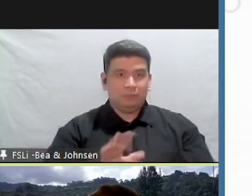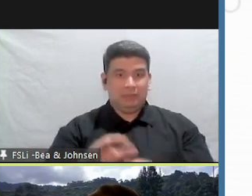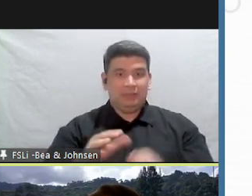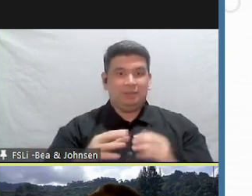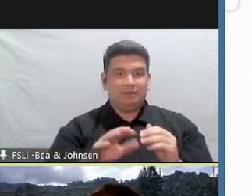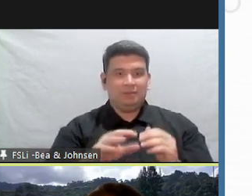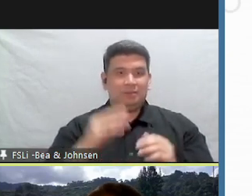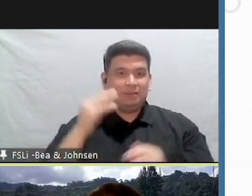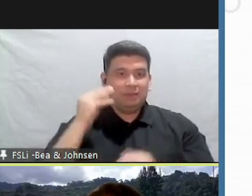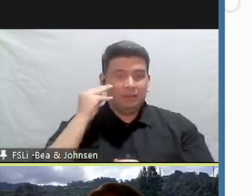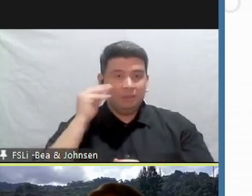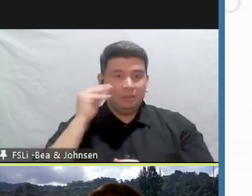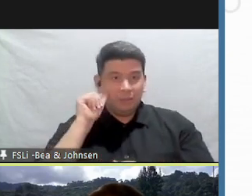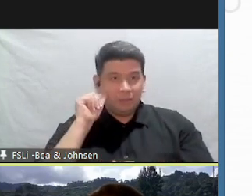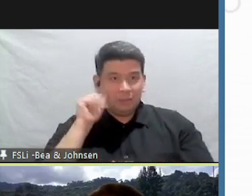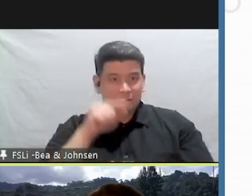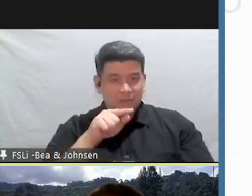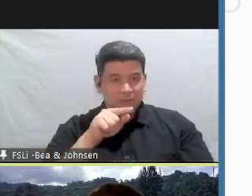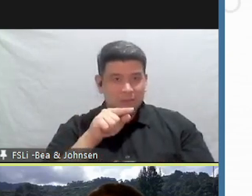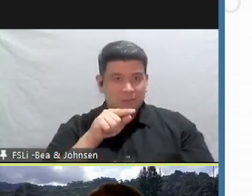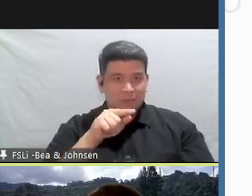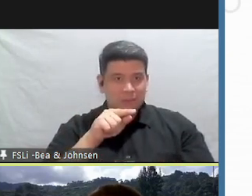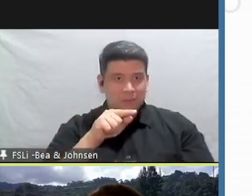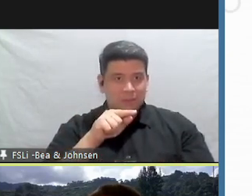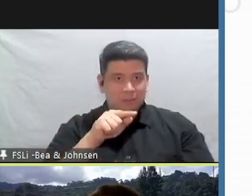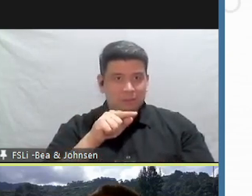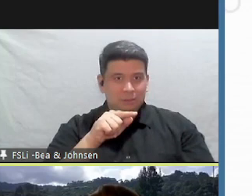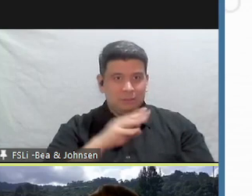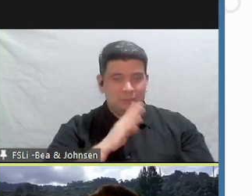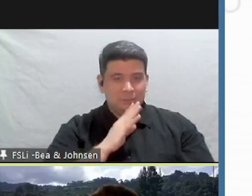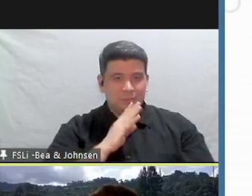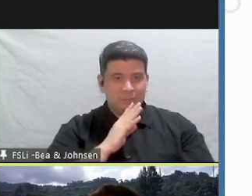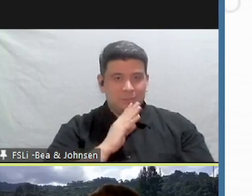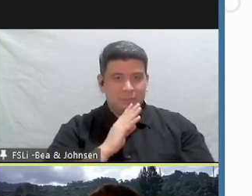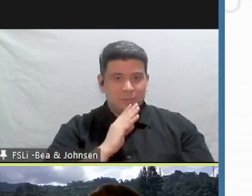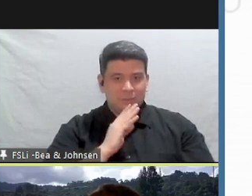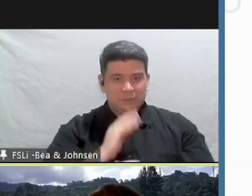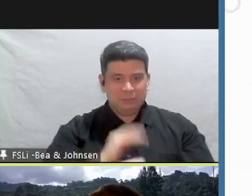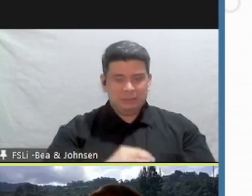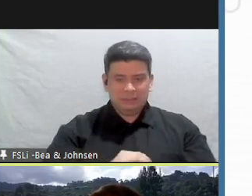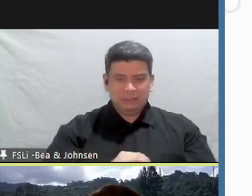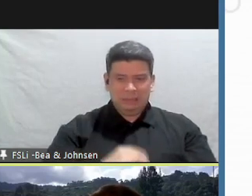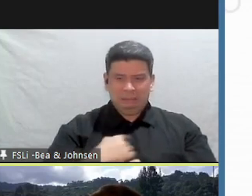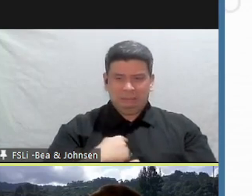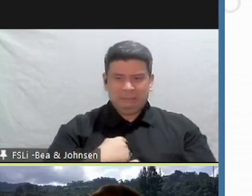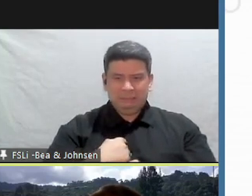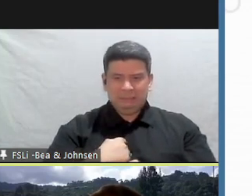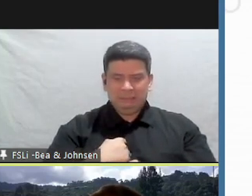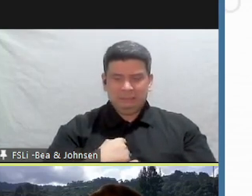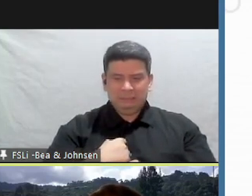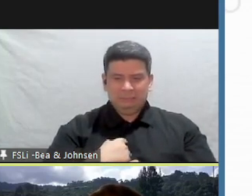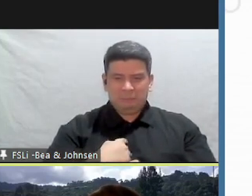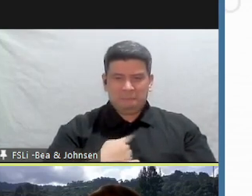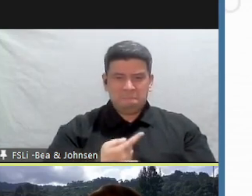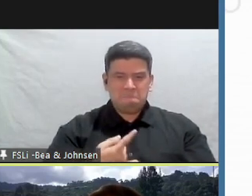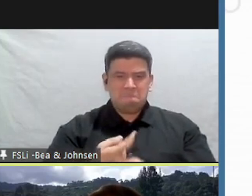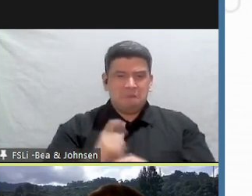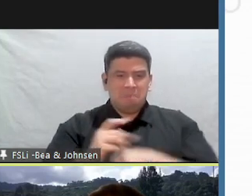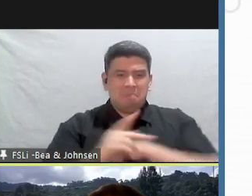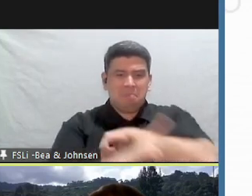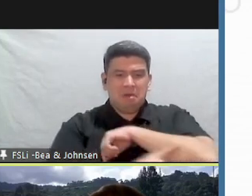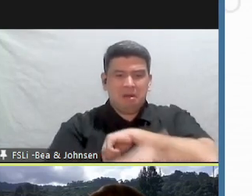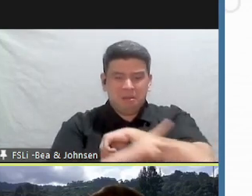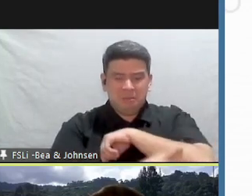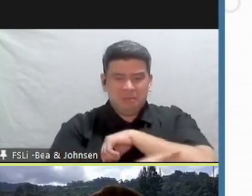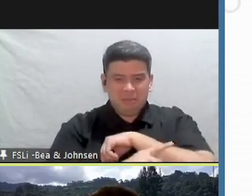teacher ko yung aking accent. Matigas daw yung dila ko. Ano? Noon naman, hindi ko naiisip yon. So parang nagbigay sa akin ng